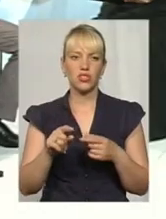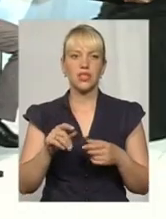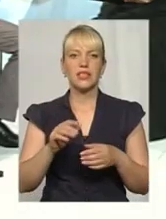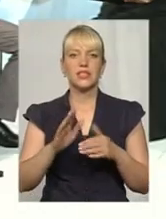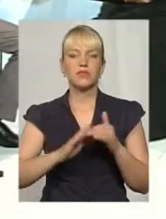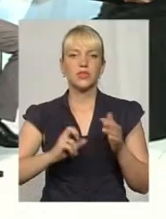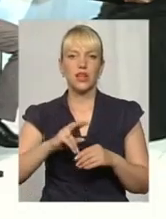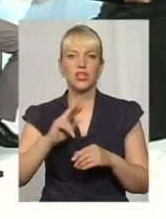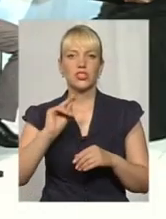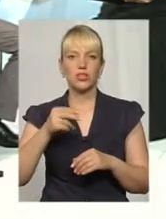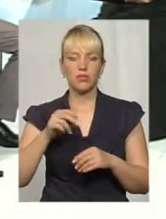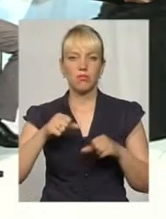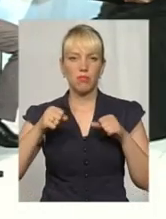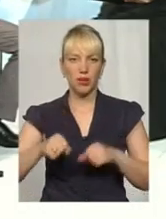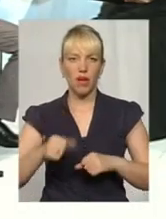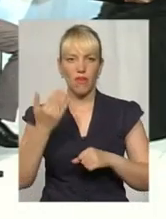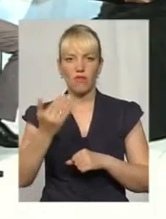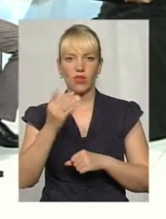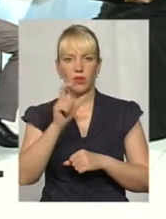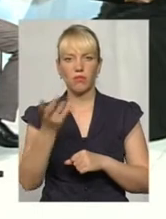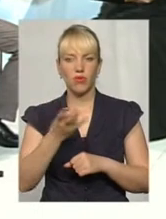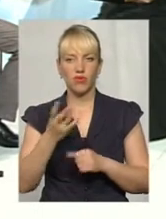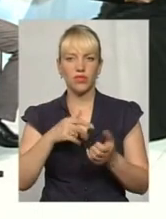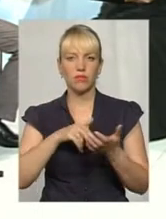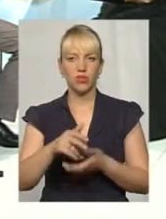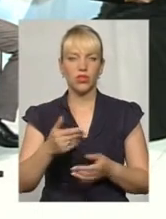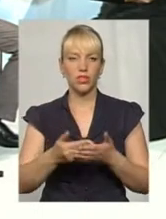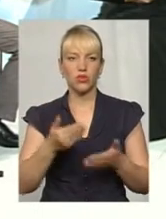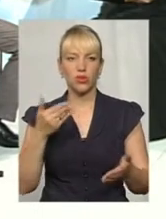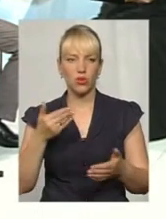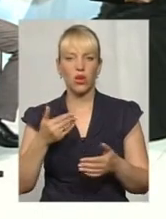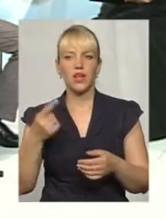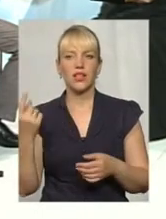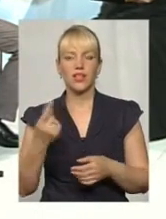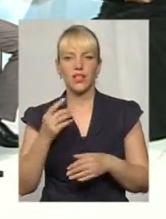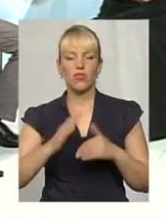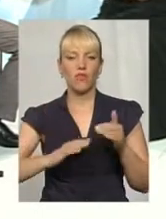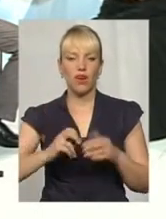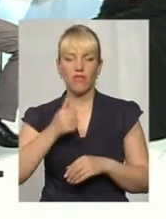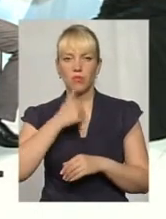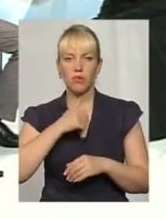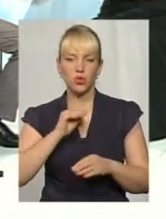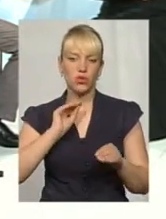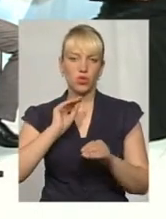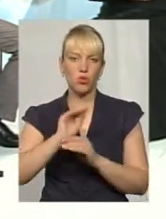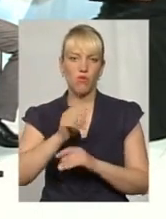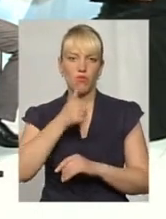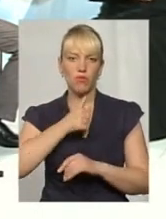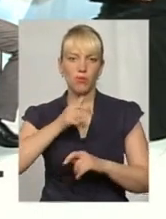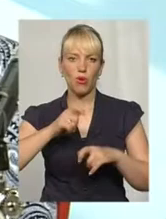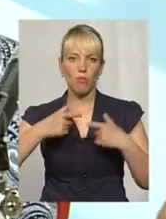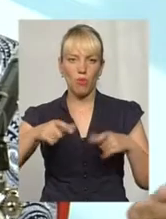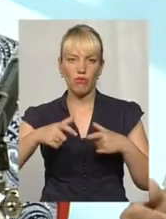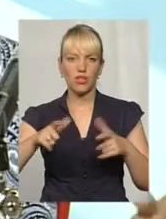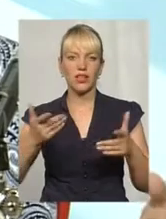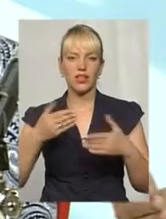вони повинні пройти до єдиного фахового вступного випробування, додаткове випробування, яке дасть йому